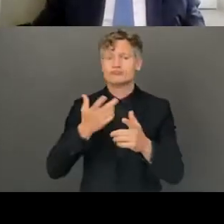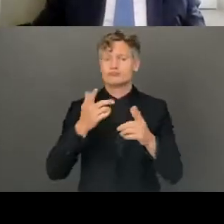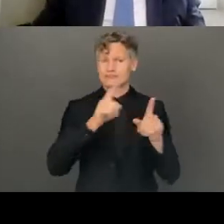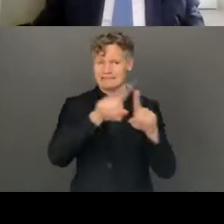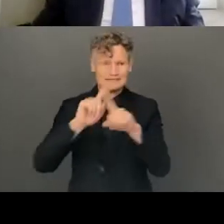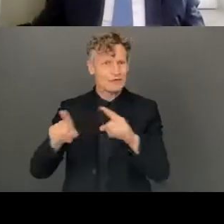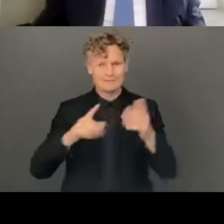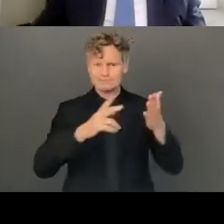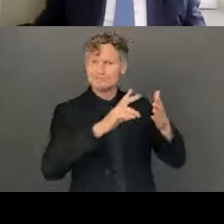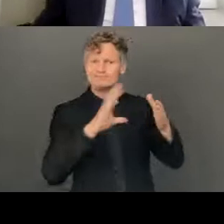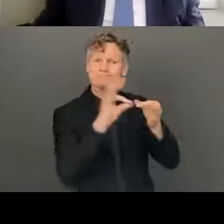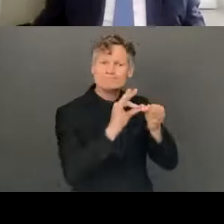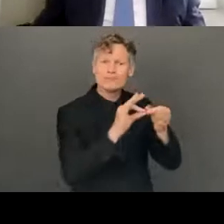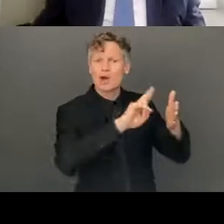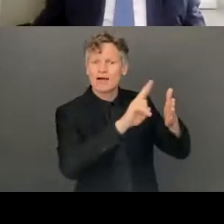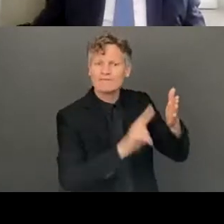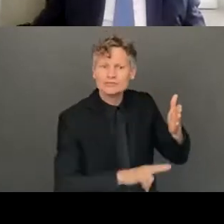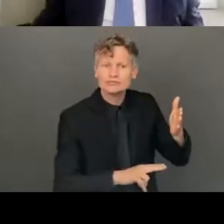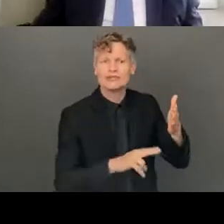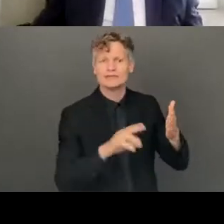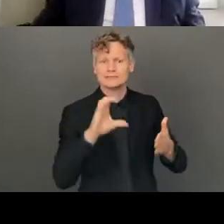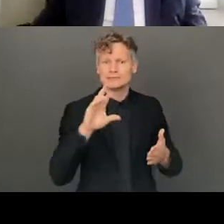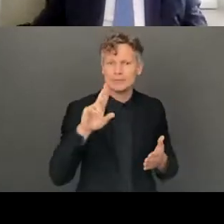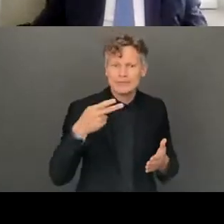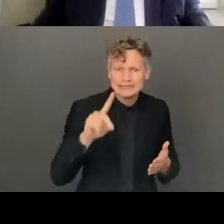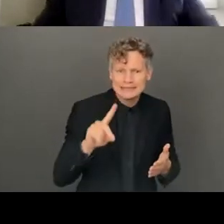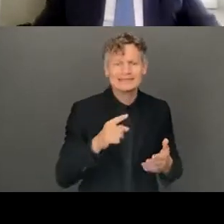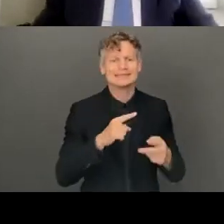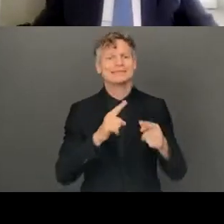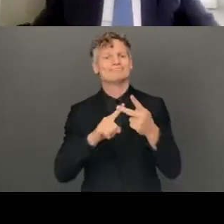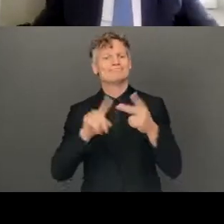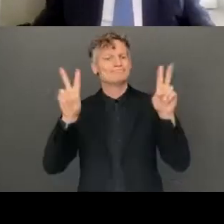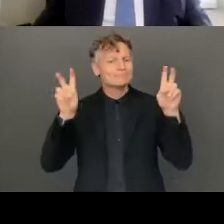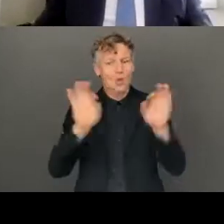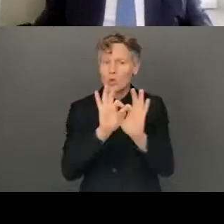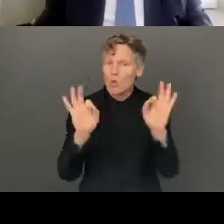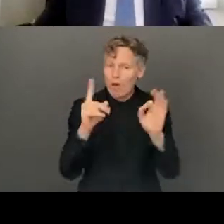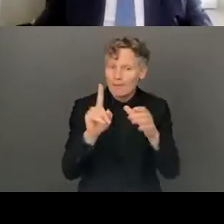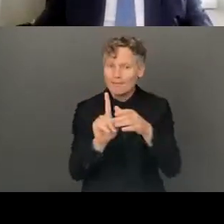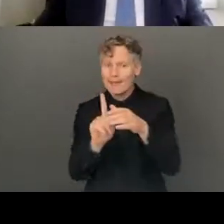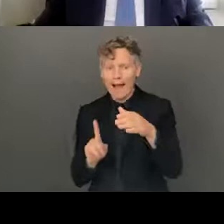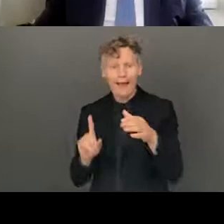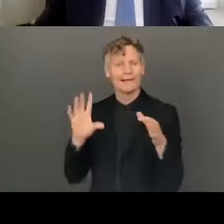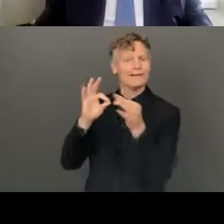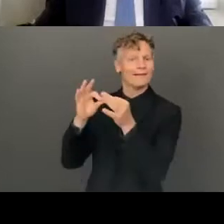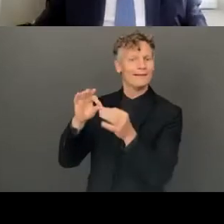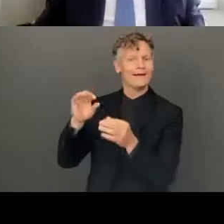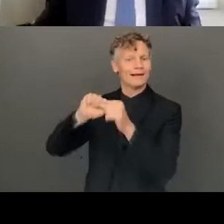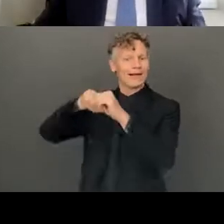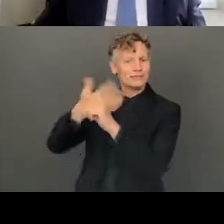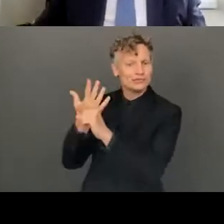les principes de ne laisser personne pour compte afin d'atteindre les objectifs de développement durable